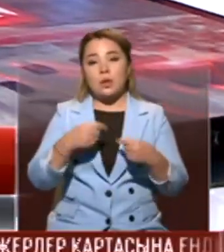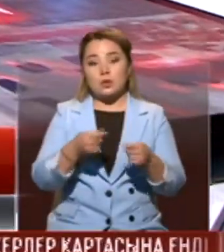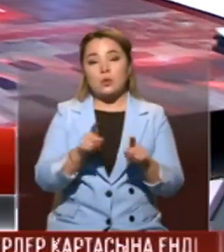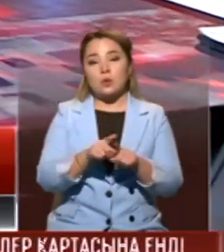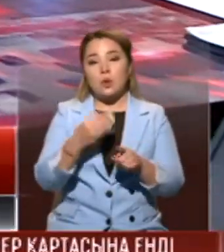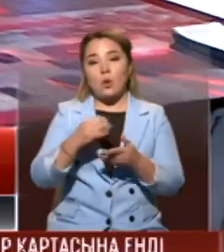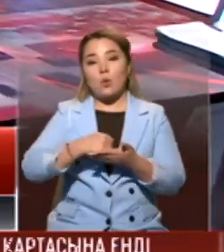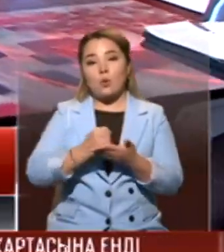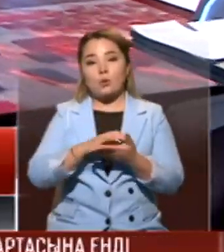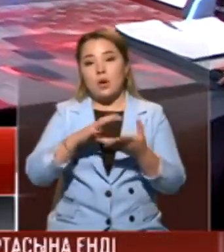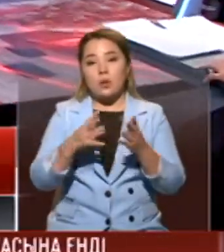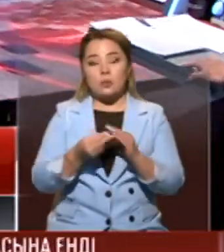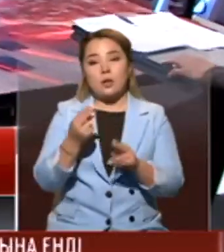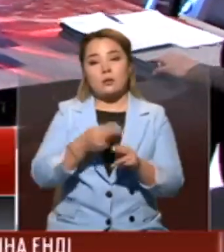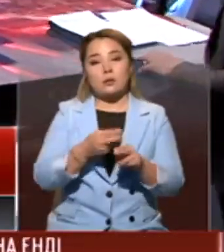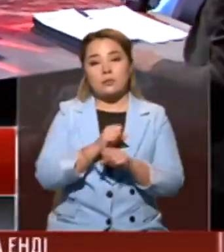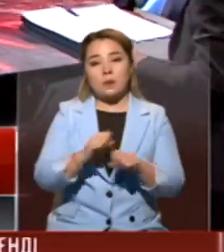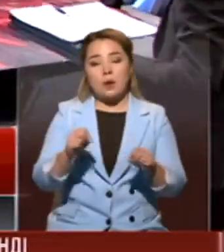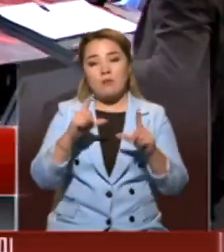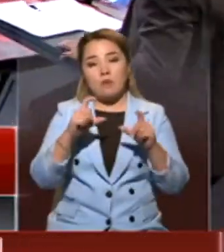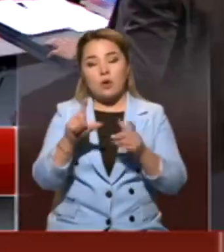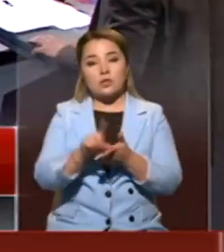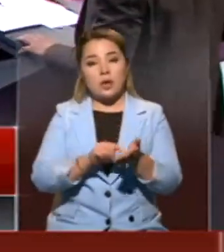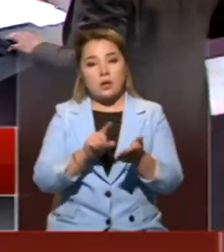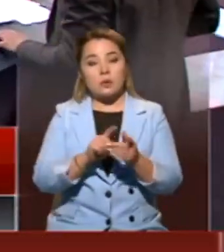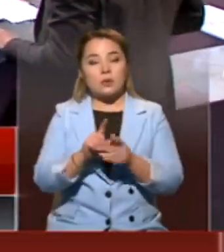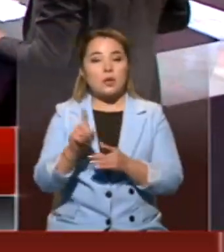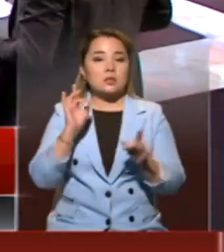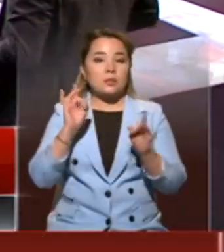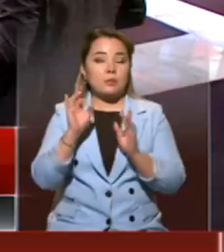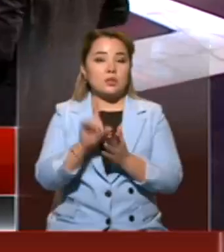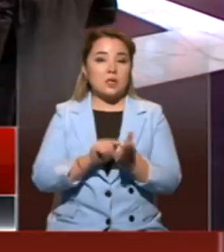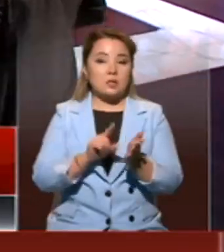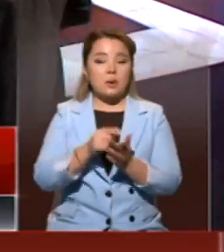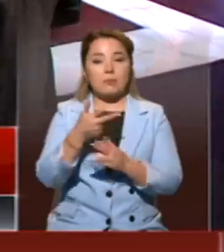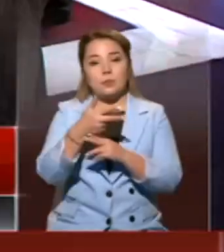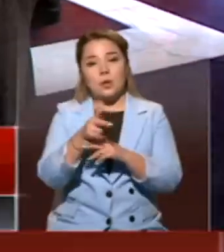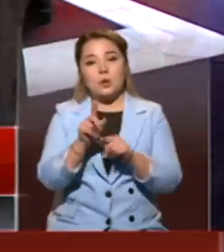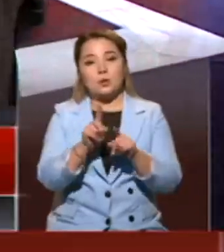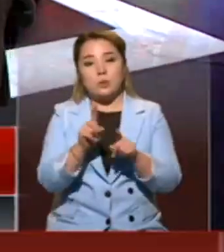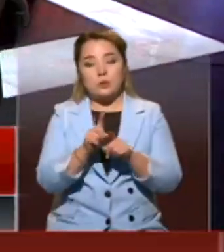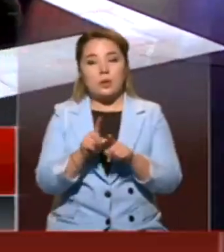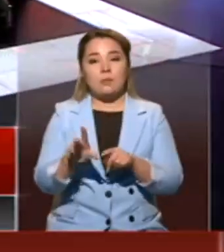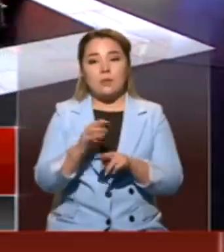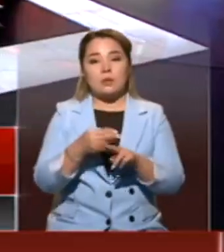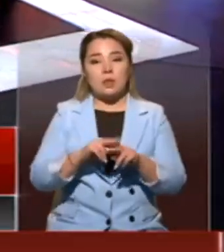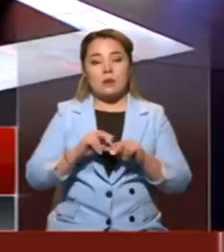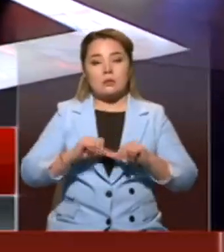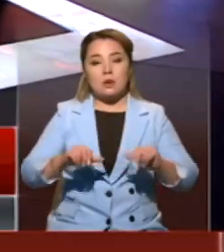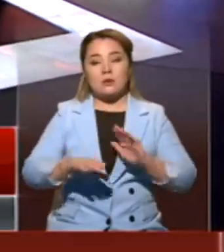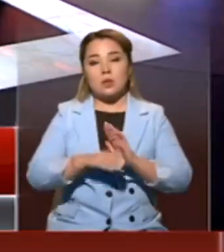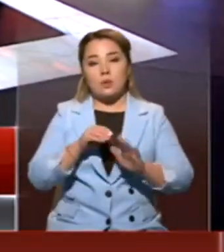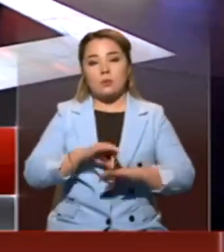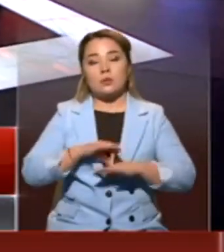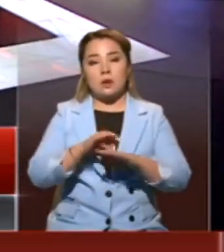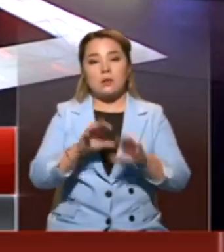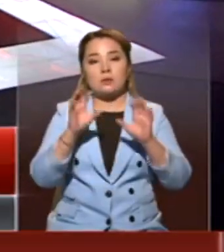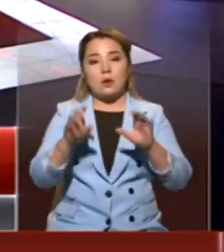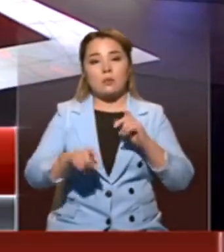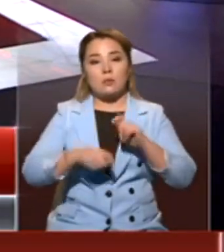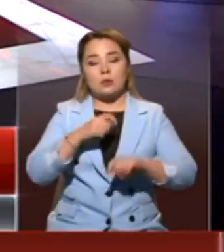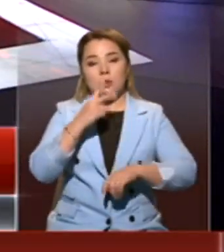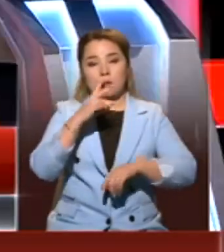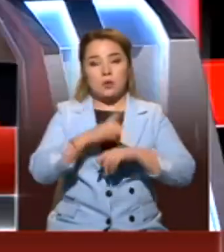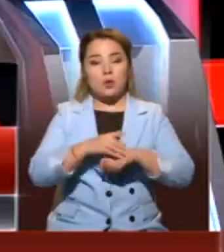оның қорытындыларын шығаруға кедергі жасамай, фото жазба, дыбыс жазба және бейне жазба жасауға сайлау комиссиясының мүшелері конституциялық заң талаптарын бұзбауын